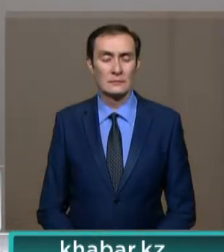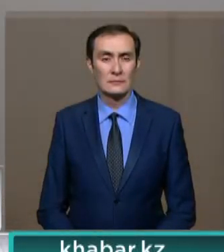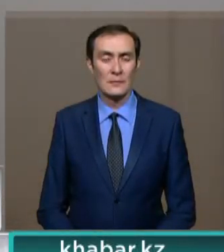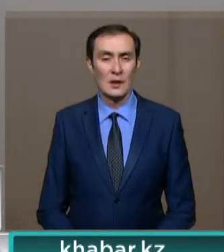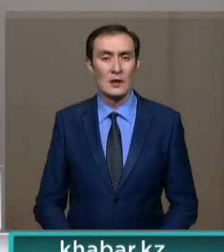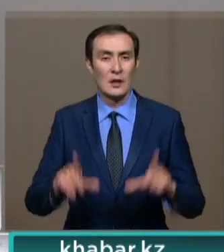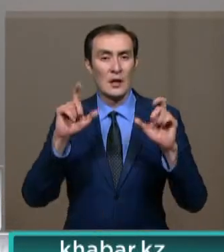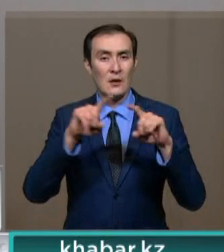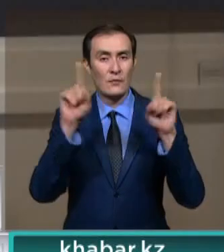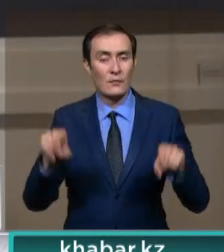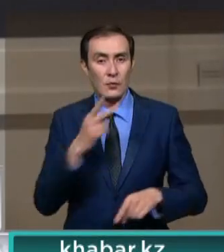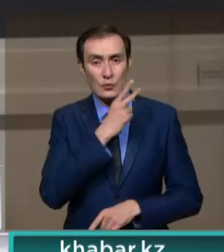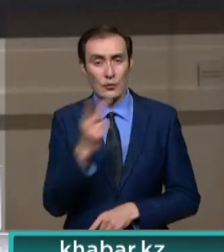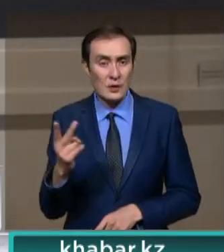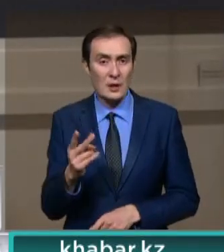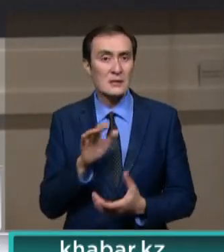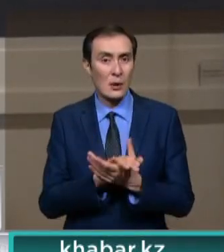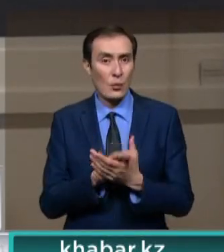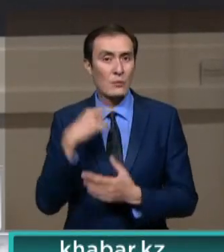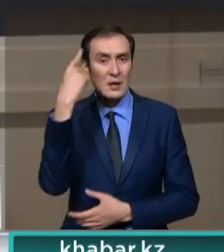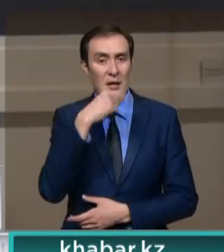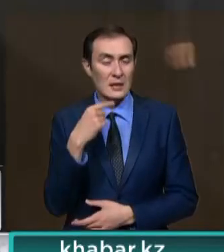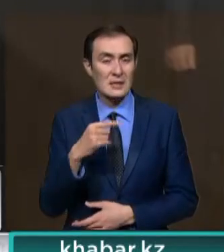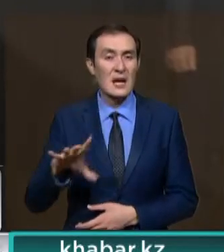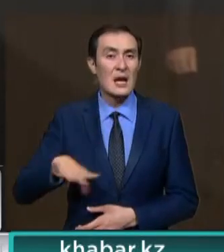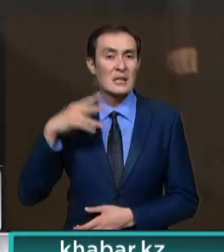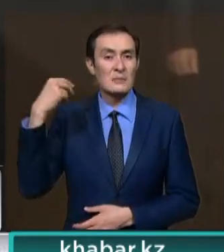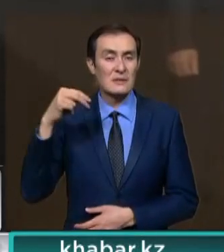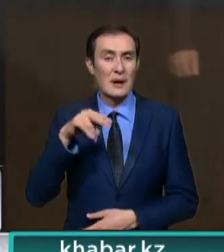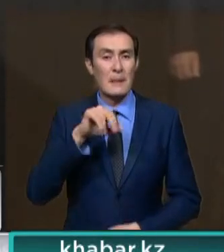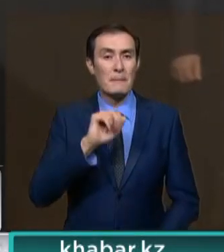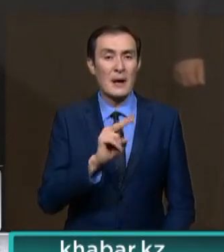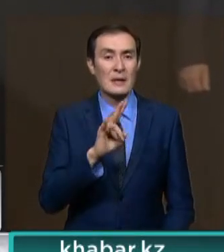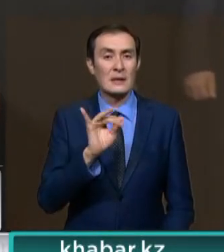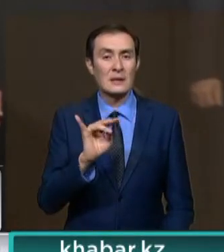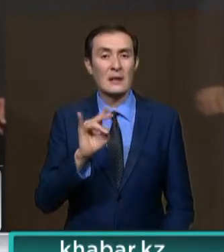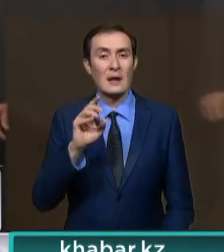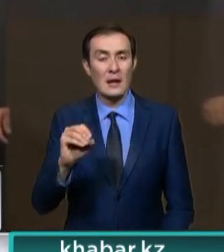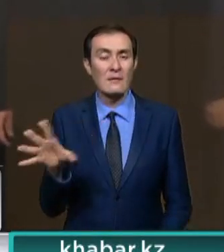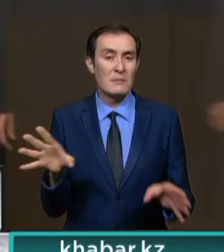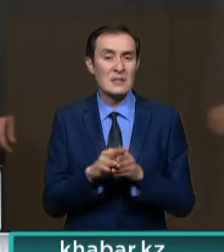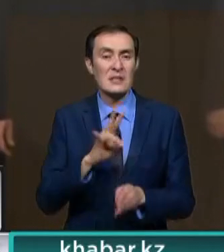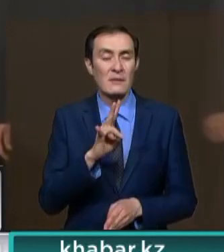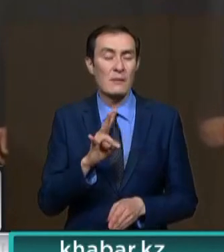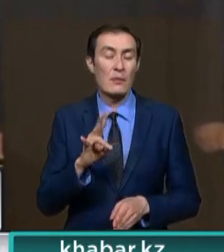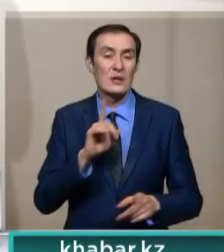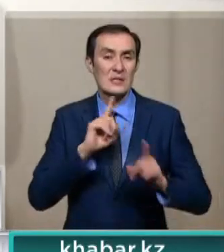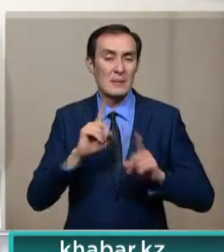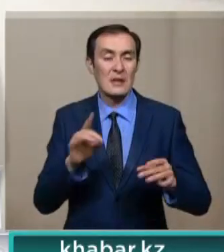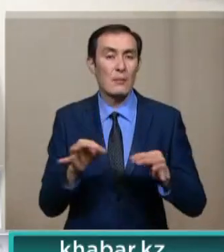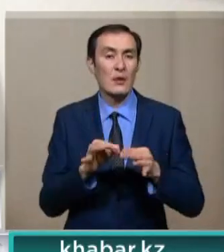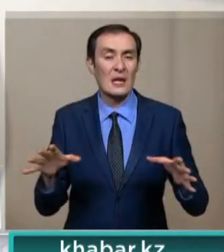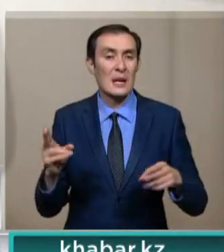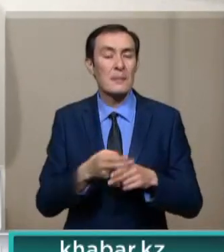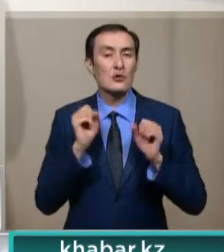На фотографиях посетители увидели знакомые лица. Экс-президент Пак Кын Хе с Нурсултаном Назарбаевым на саммите по ядерной безопасности в